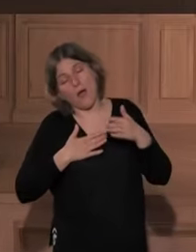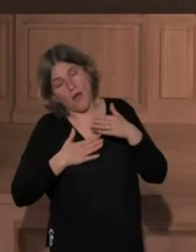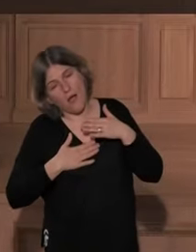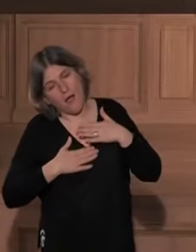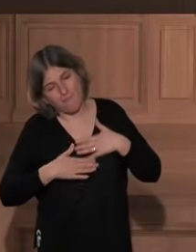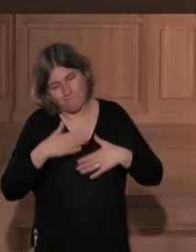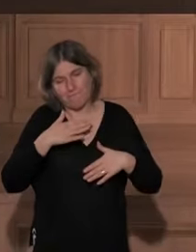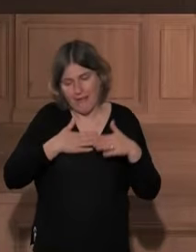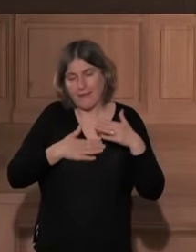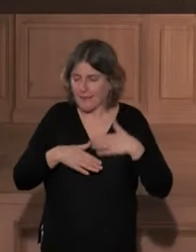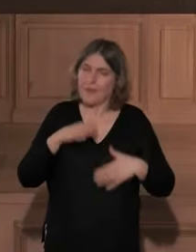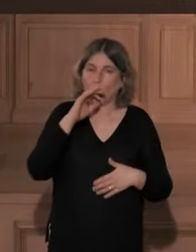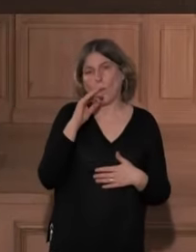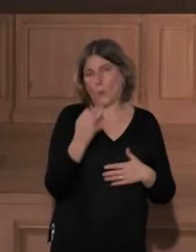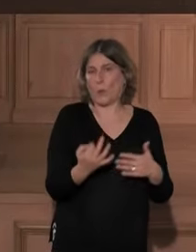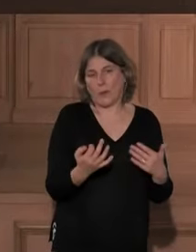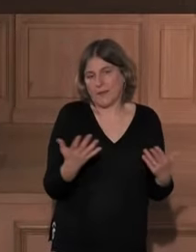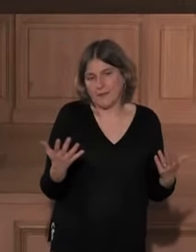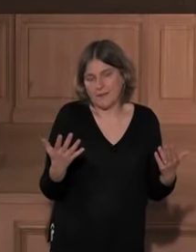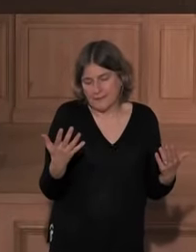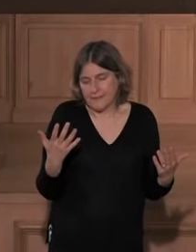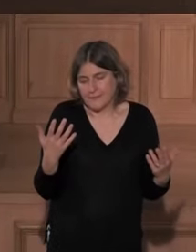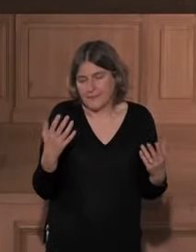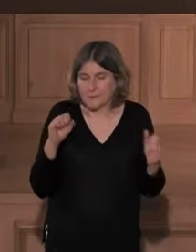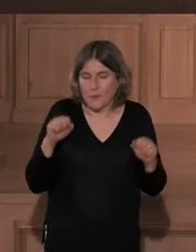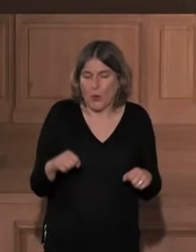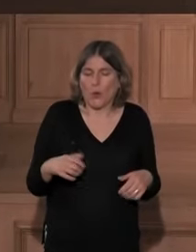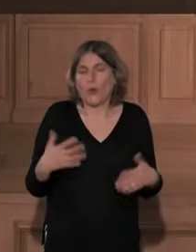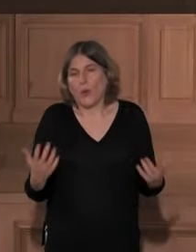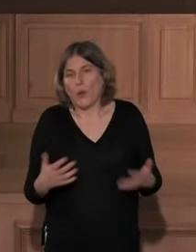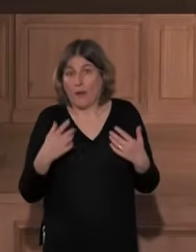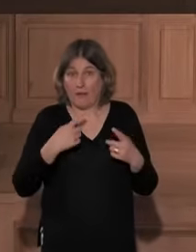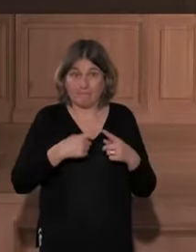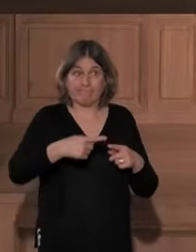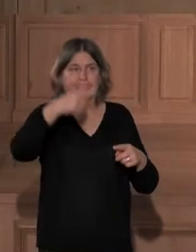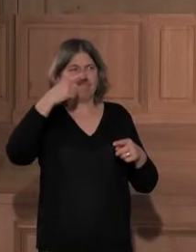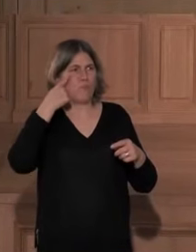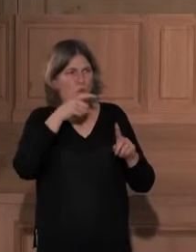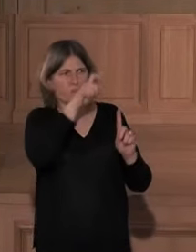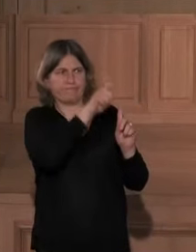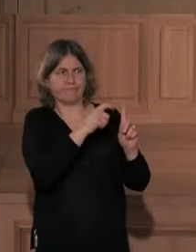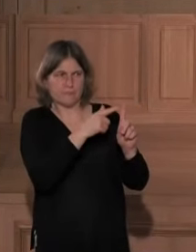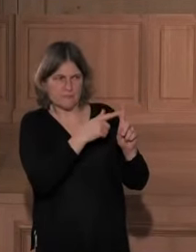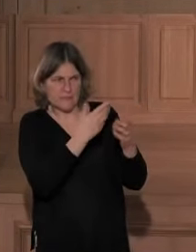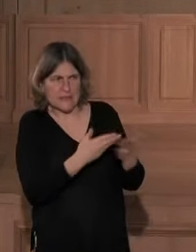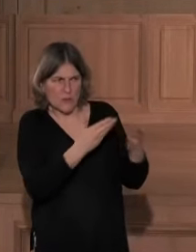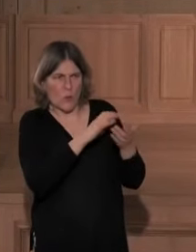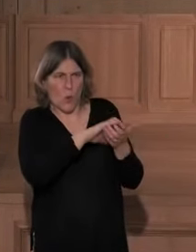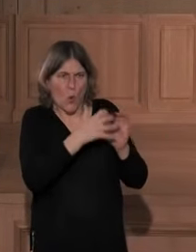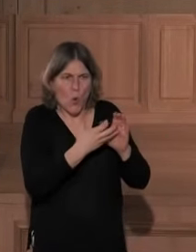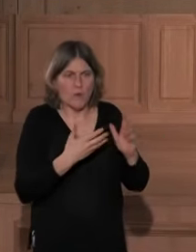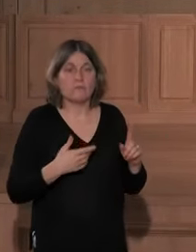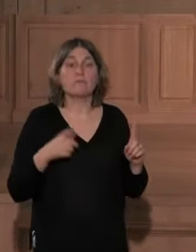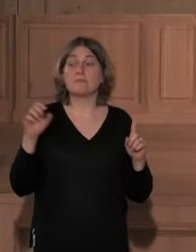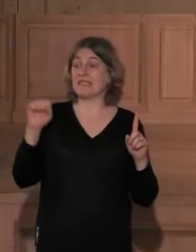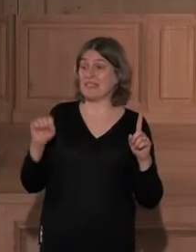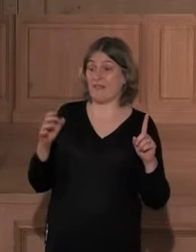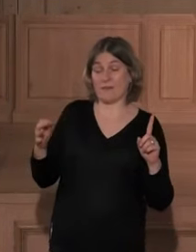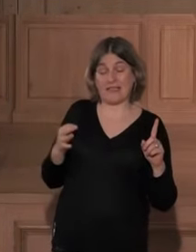c'est un peu usant, des fois, de ne pas, de pas trouver. La fois dernière, on cherchait pour un jeune qui était compliqué, on n'arrivait pas. Stéphane, il a dit, mais il faut qu'il parte au